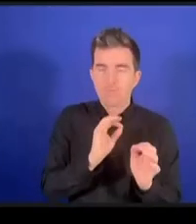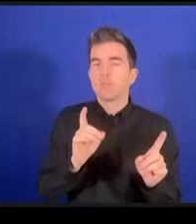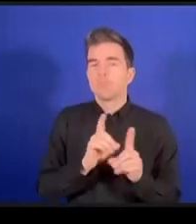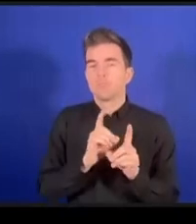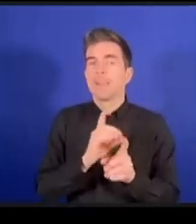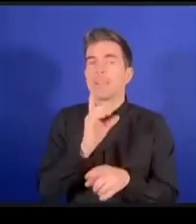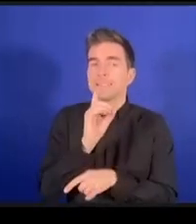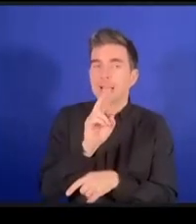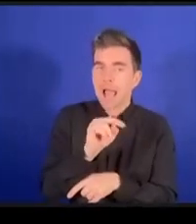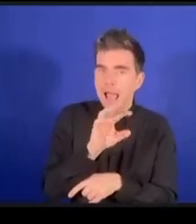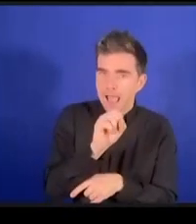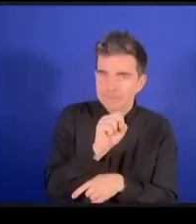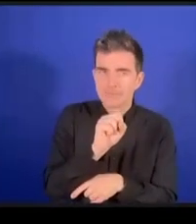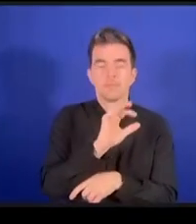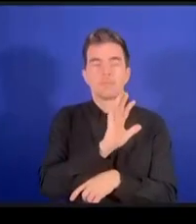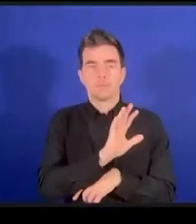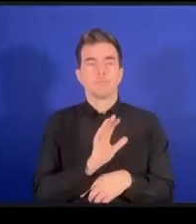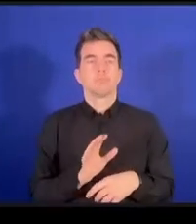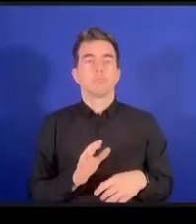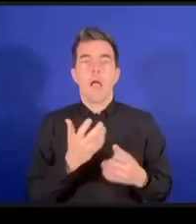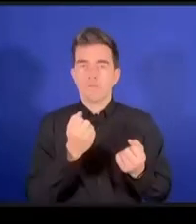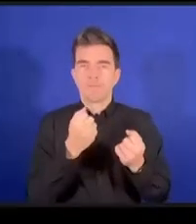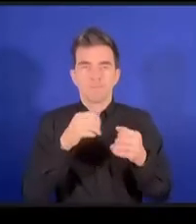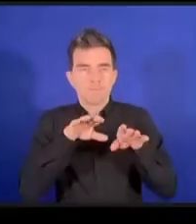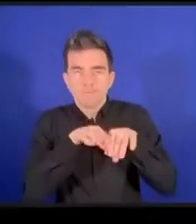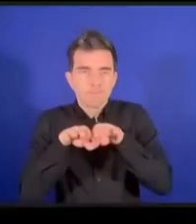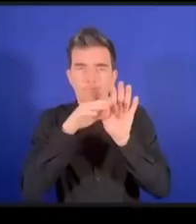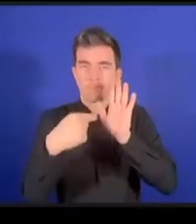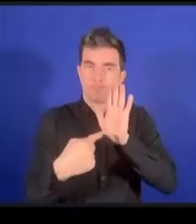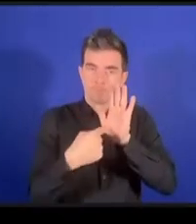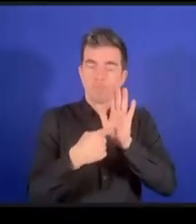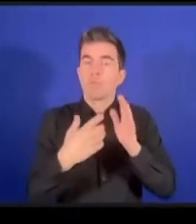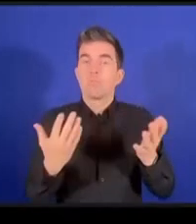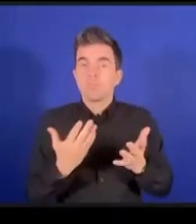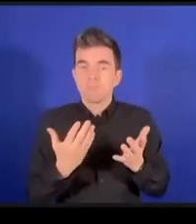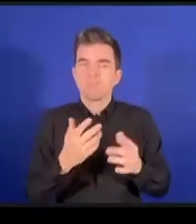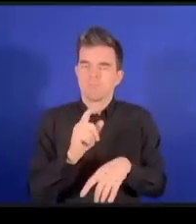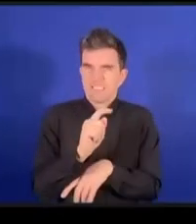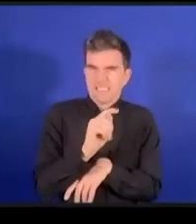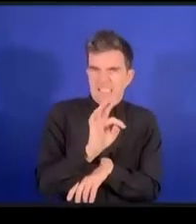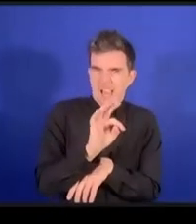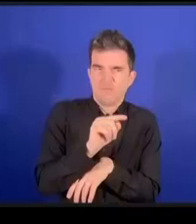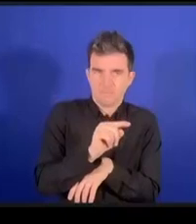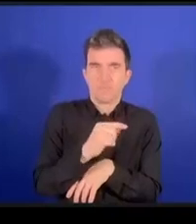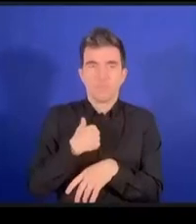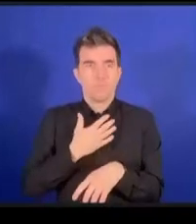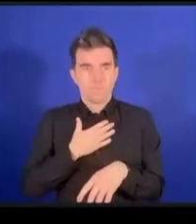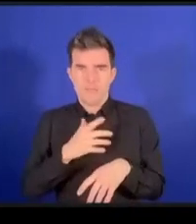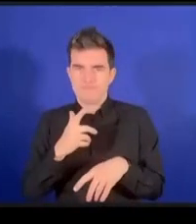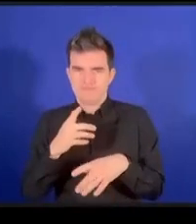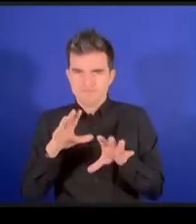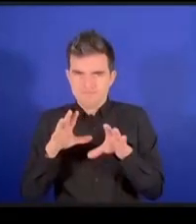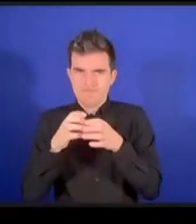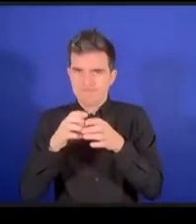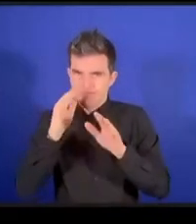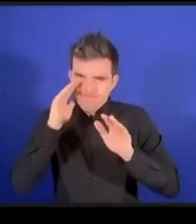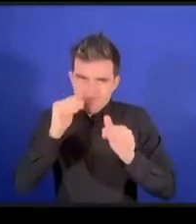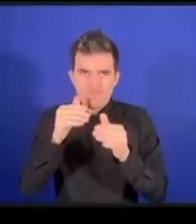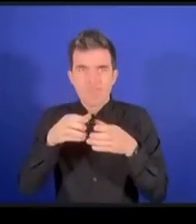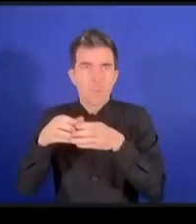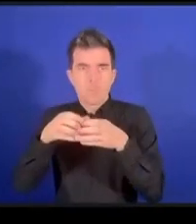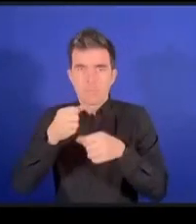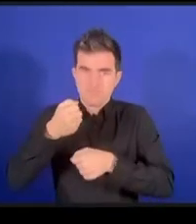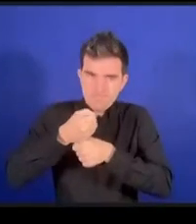такие как например система имён доменов в Икан Но это